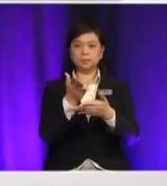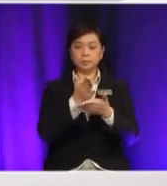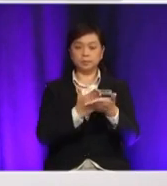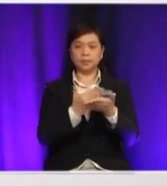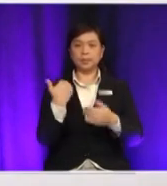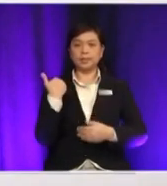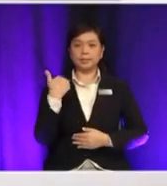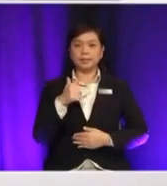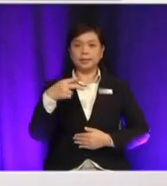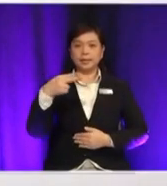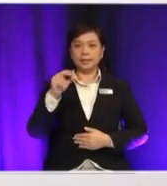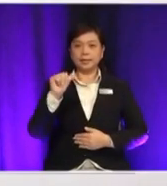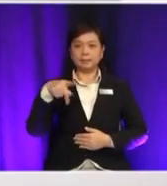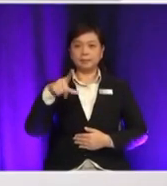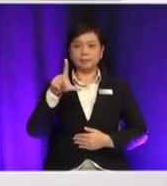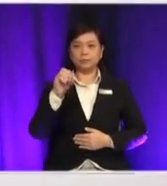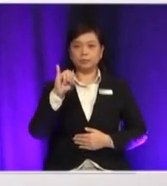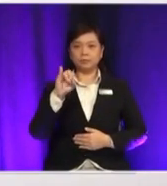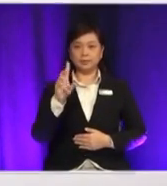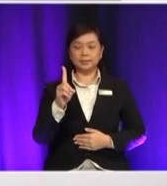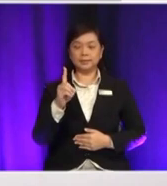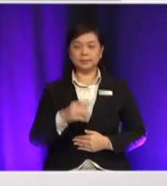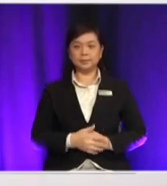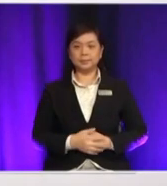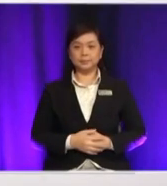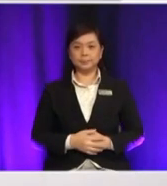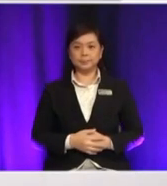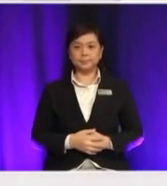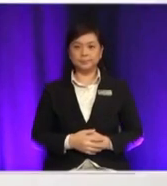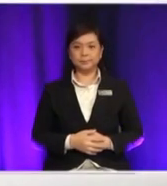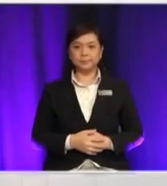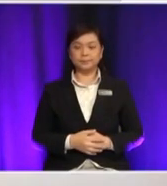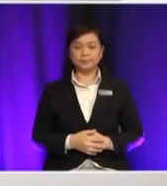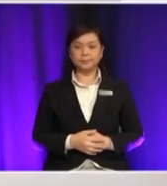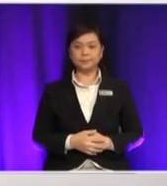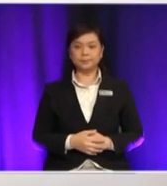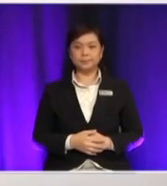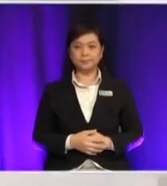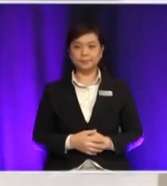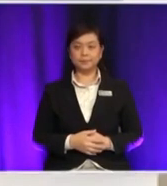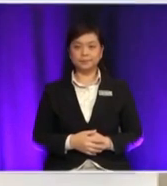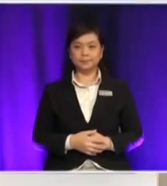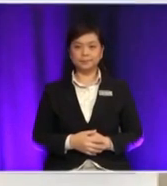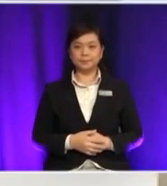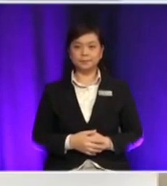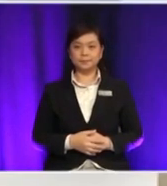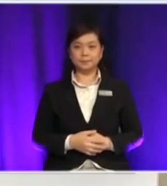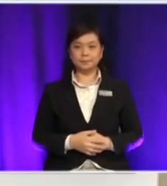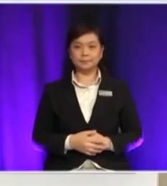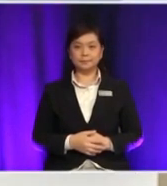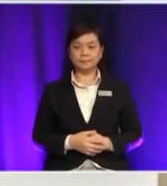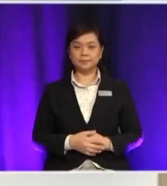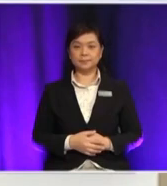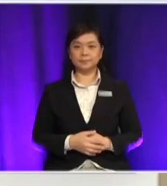Riska suka perkataan nih have di Vlog ini kan Nah betul oke sebetulnya untuk meiosis bilangan kromosom adalah